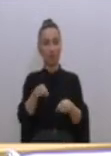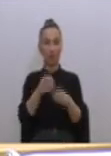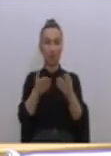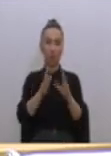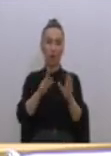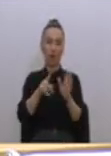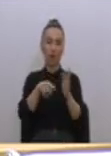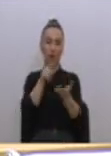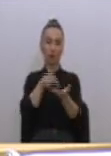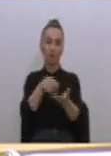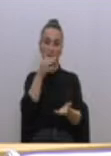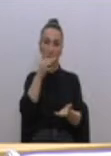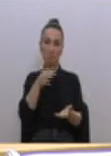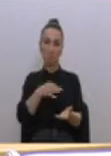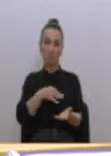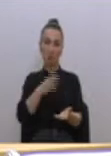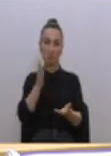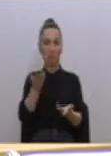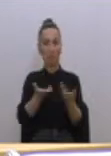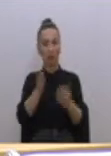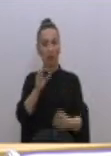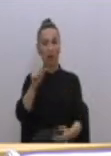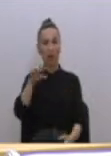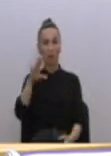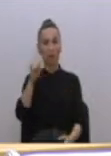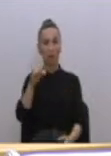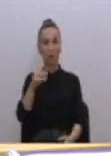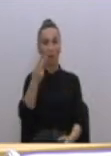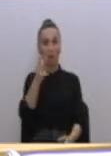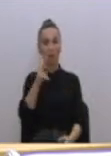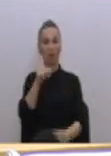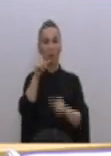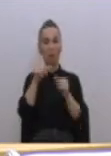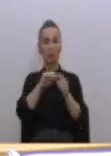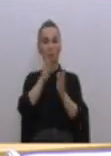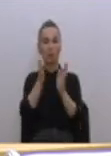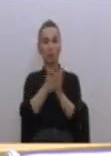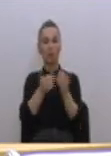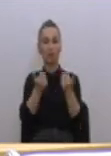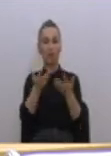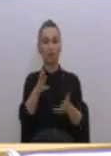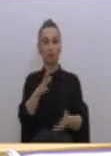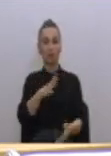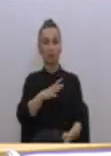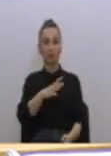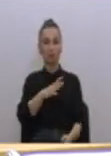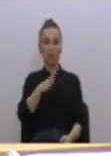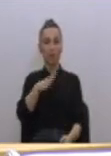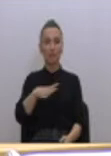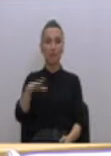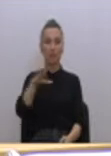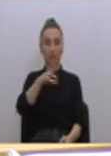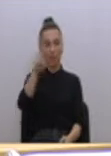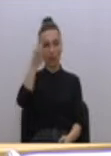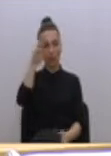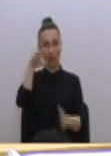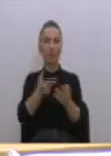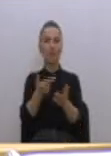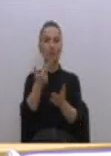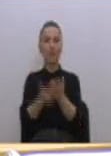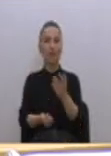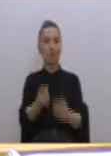kithoze pascui gamce saudit mac. Anu, ozda urcel, su, ramdeni, cu arbitrași, sakartvelos khelisupleb,